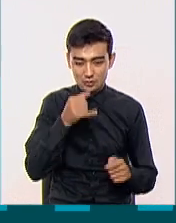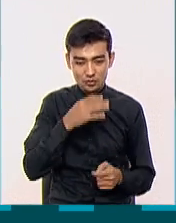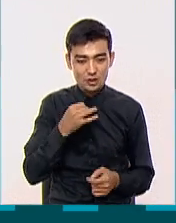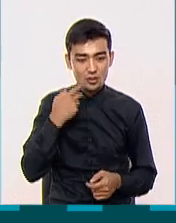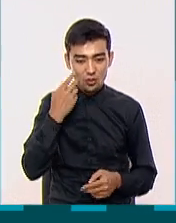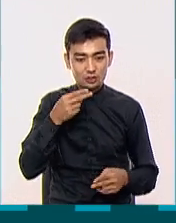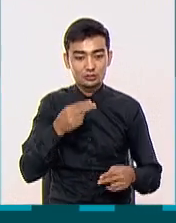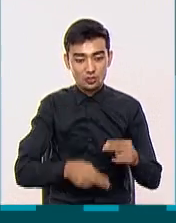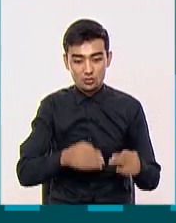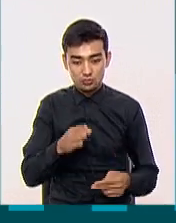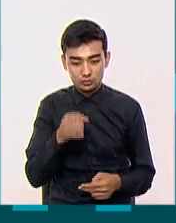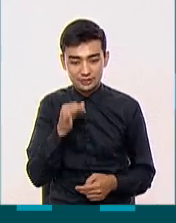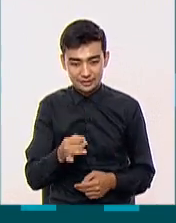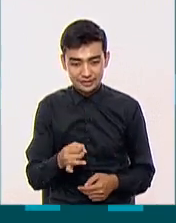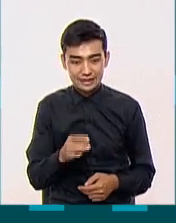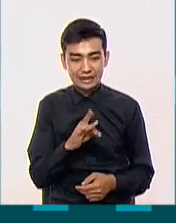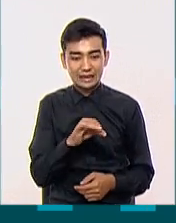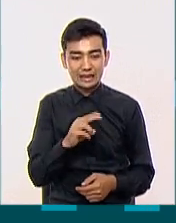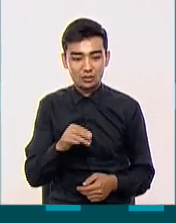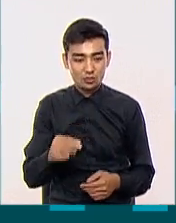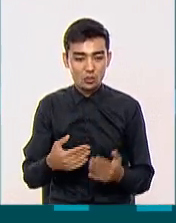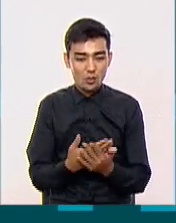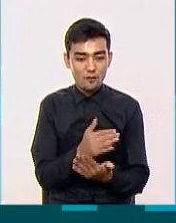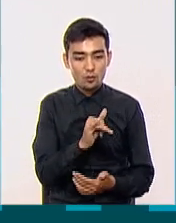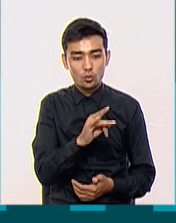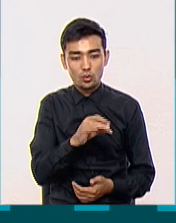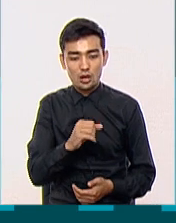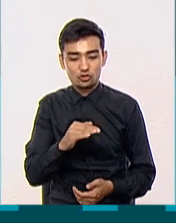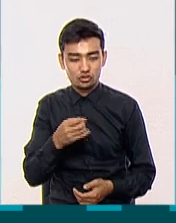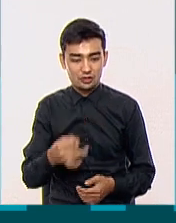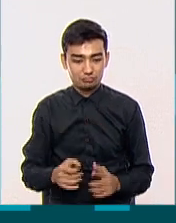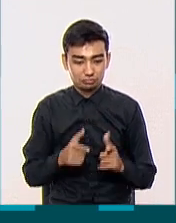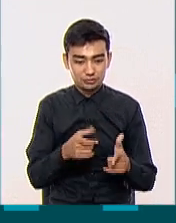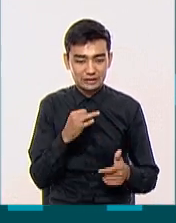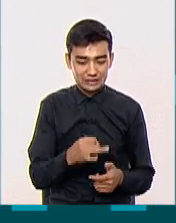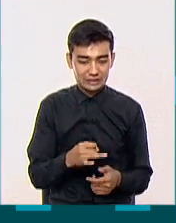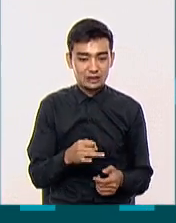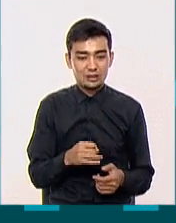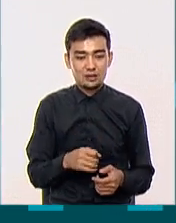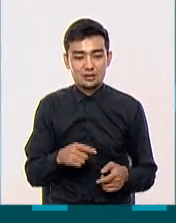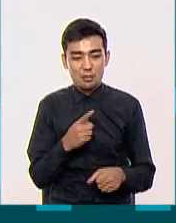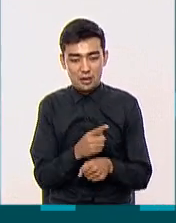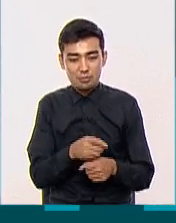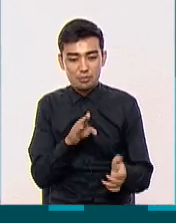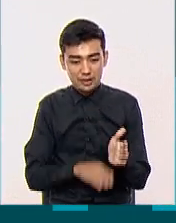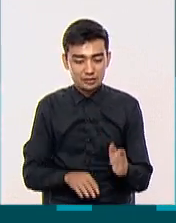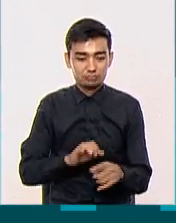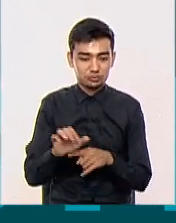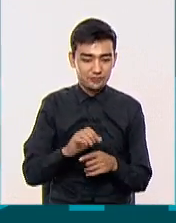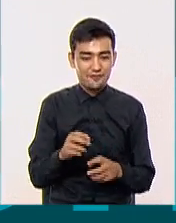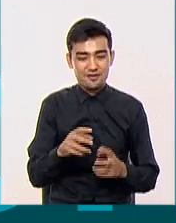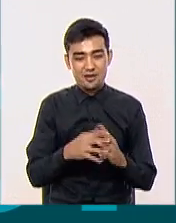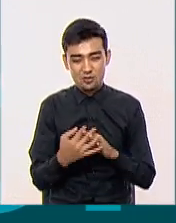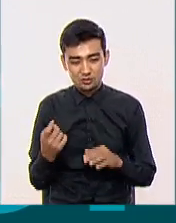матирование тогда уже на рынок поступит новый урожай и тогда уже возможно без каких либо ограничений квартиры и фермеры смог